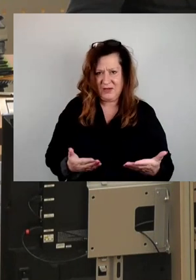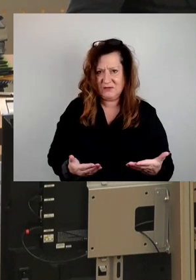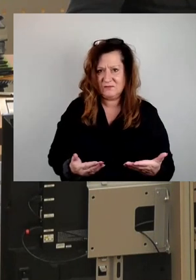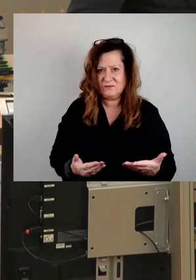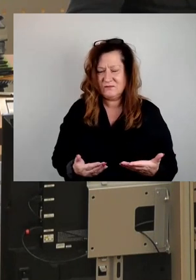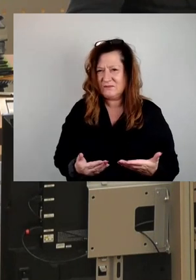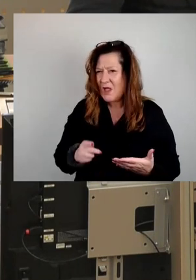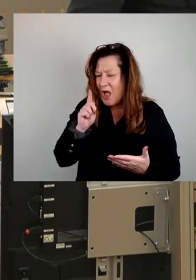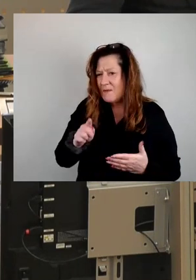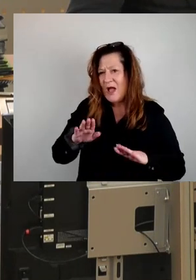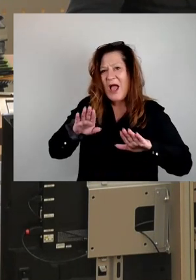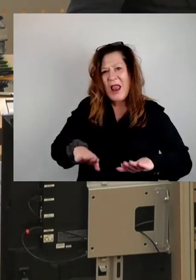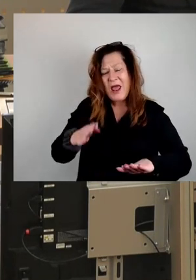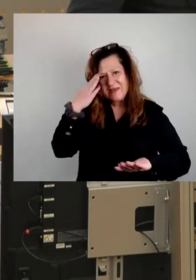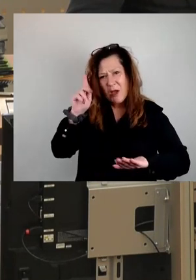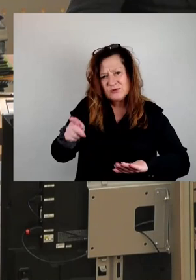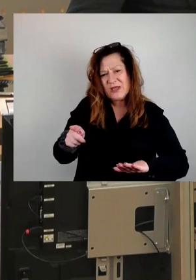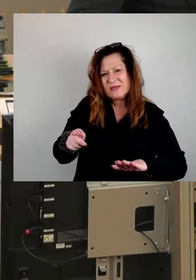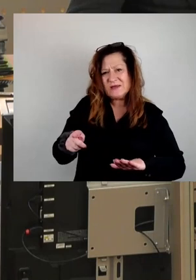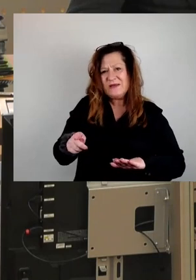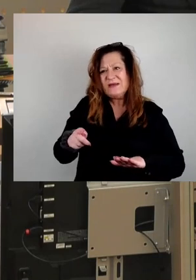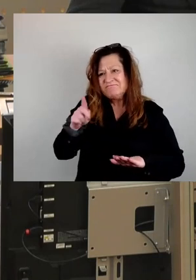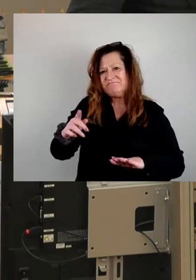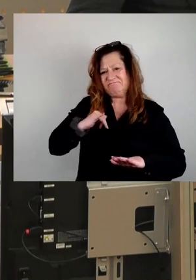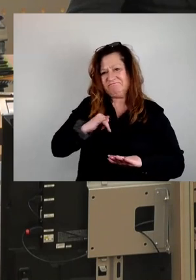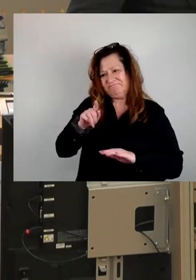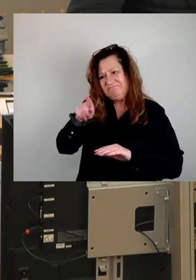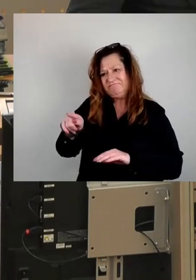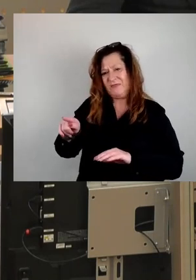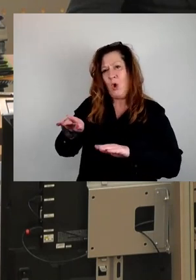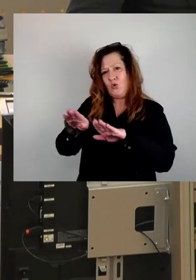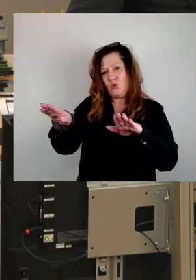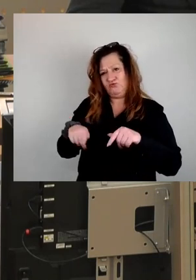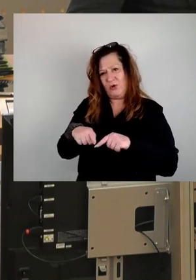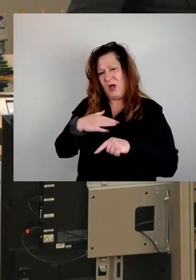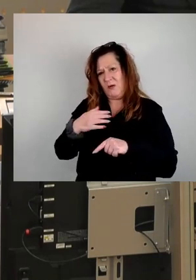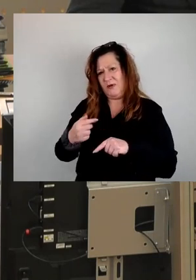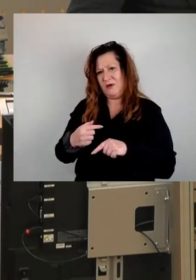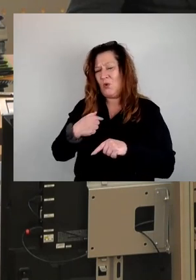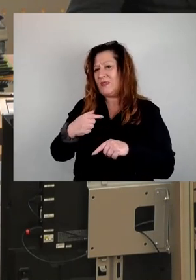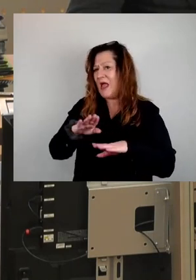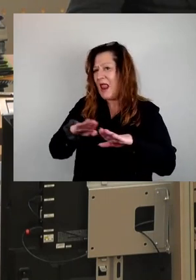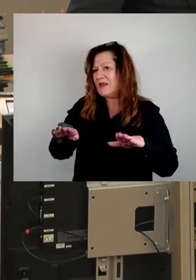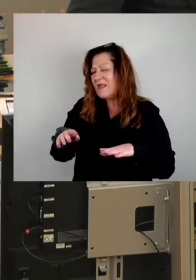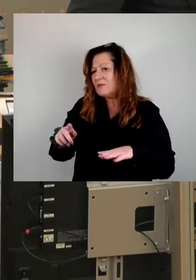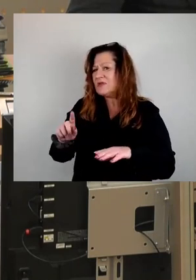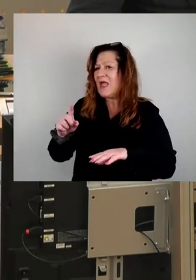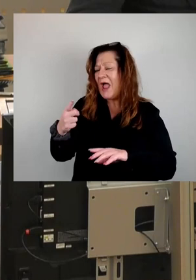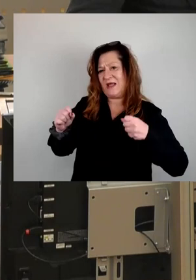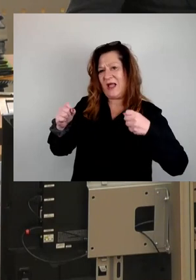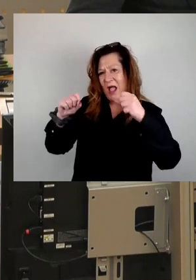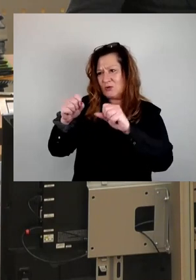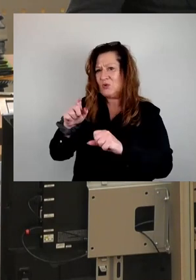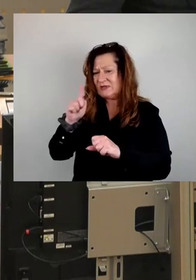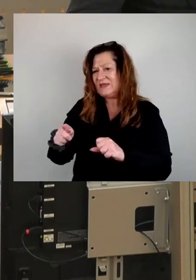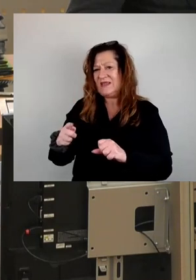die Landeshauptstadt auf lange Sicht der einzige Interessent für diese Grundstücke sein. Und die Landeshauptstadt wird auch der einzige Akteur sein, der imstande ist, mit diesem erheblichen